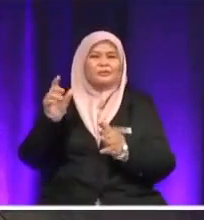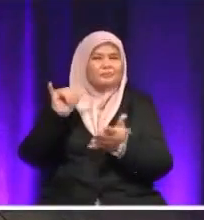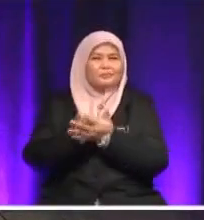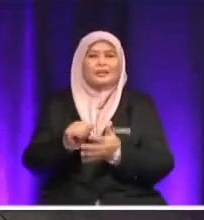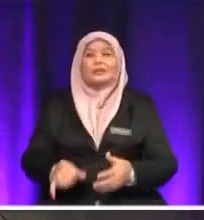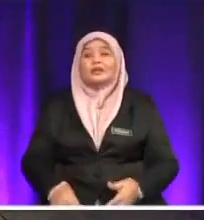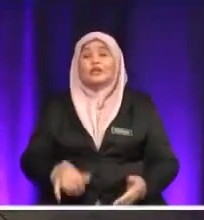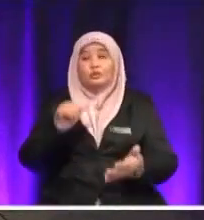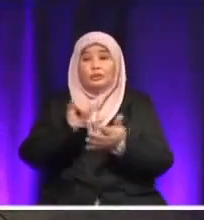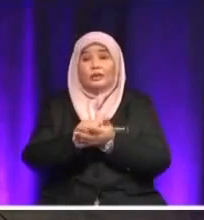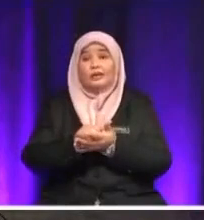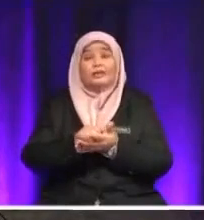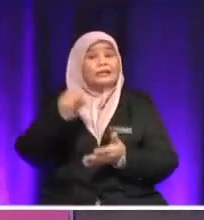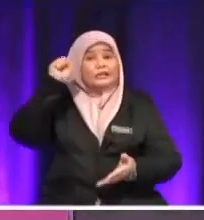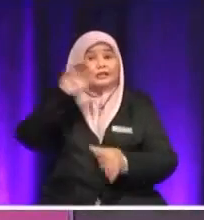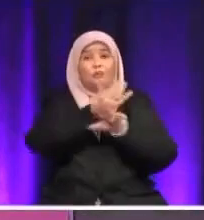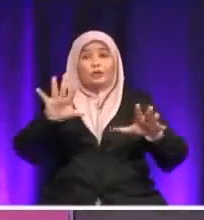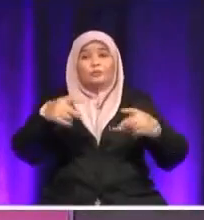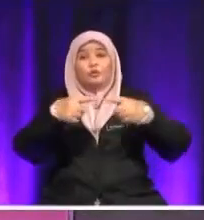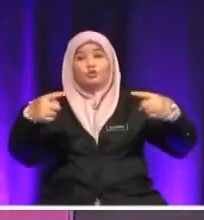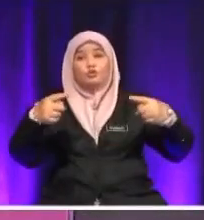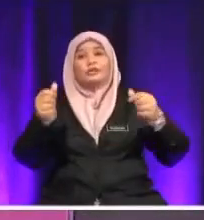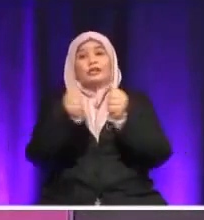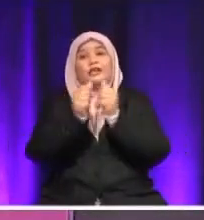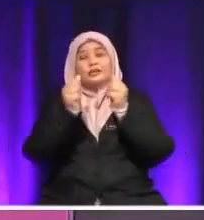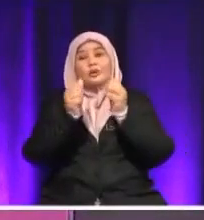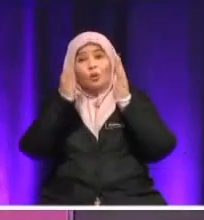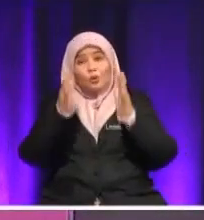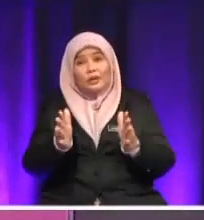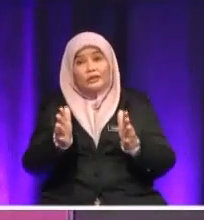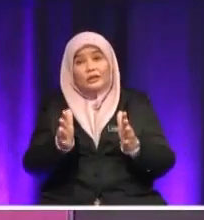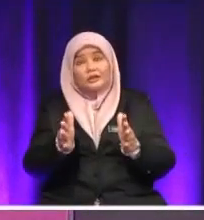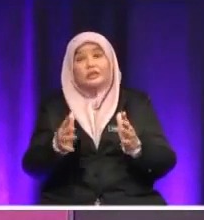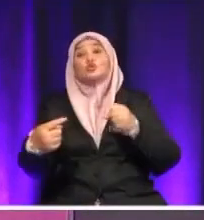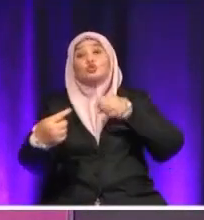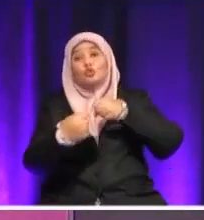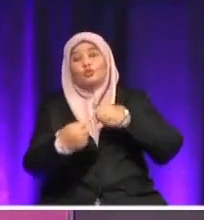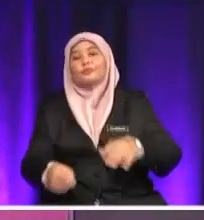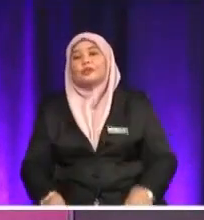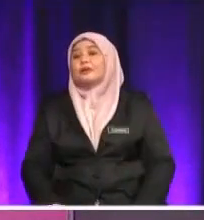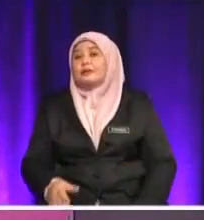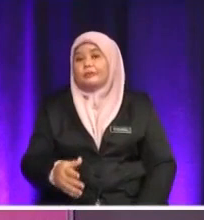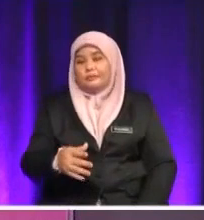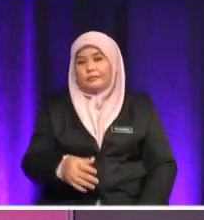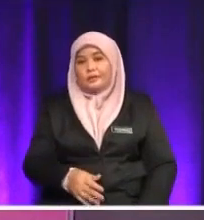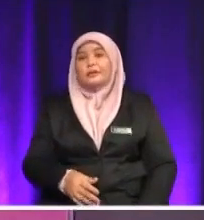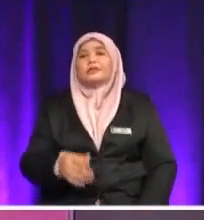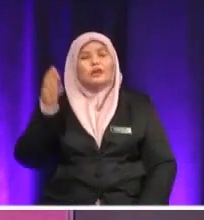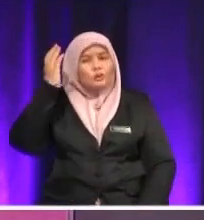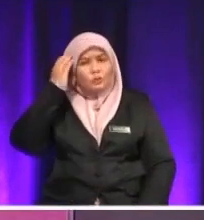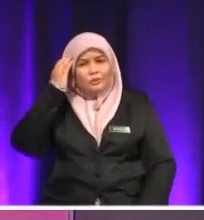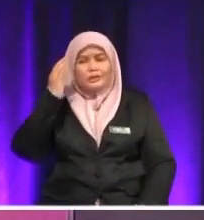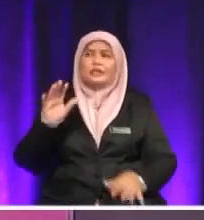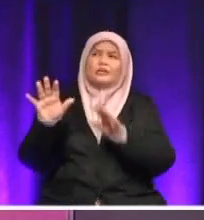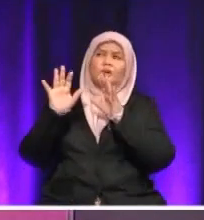sebab kenapa saksi tak boleh bermusuh dengan orang yang dituduh. Kerana takut ada unsur-unsur berat sebelah